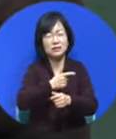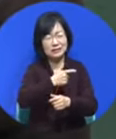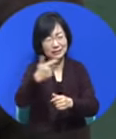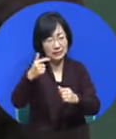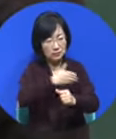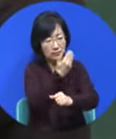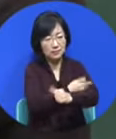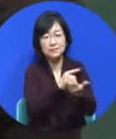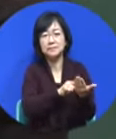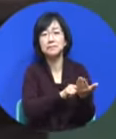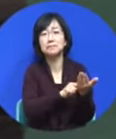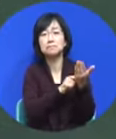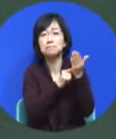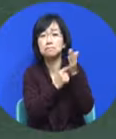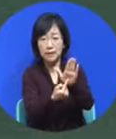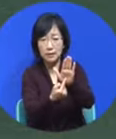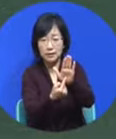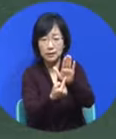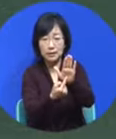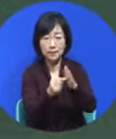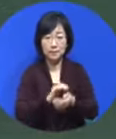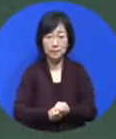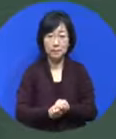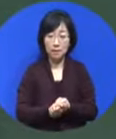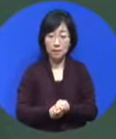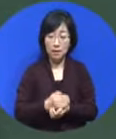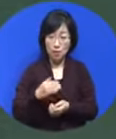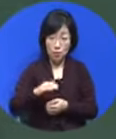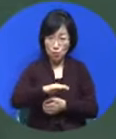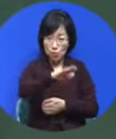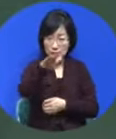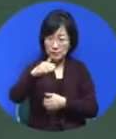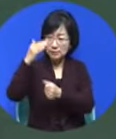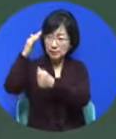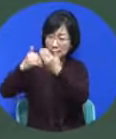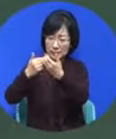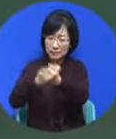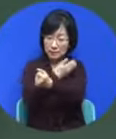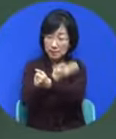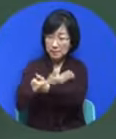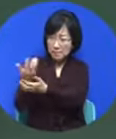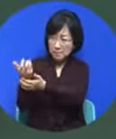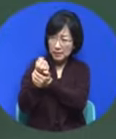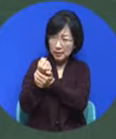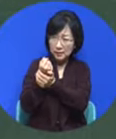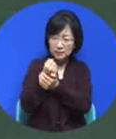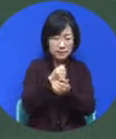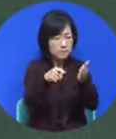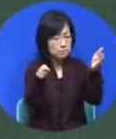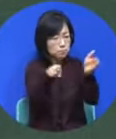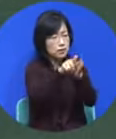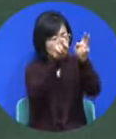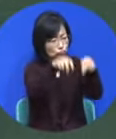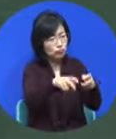나타났다 우리는 하나님의 능력으로 불신자 살리는 능력으로 타나야